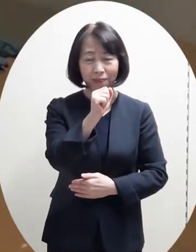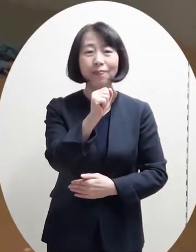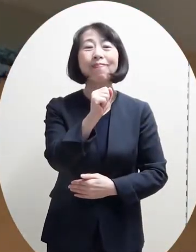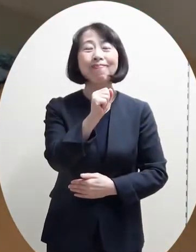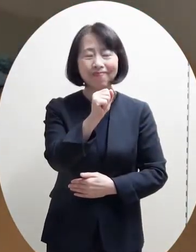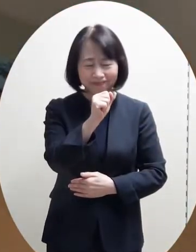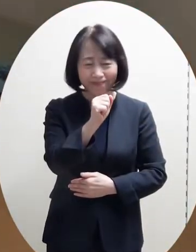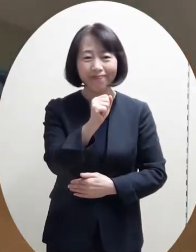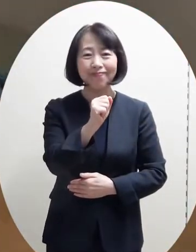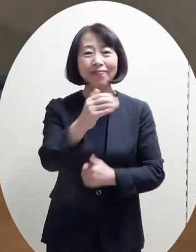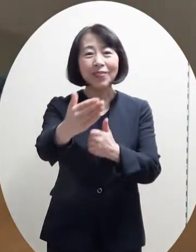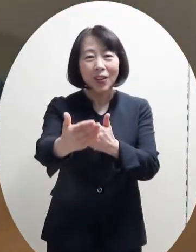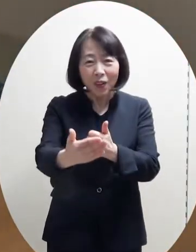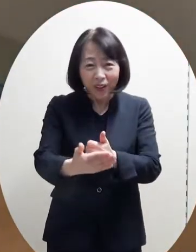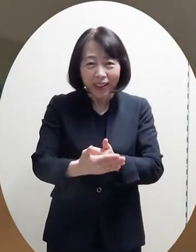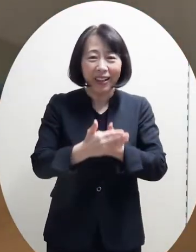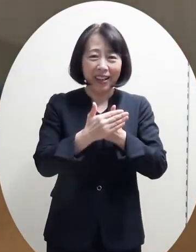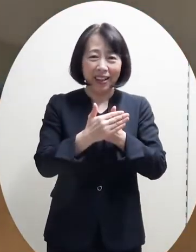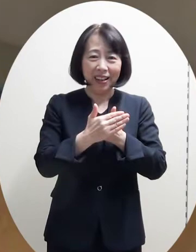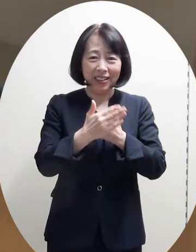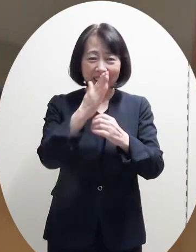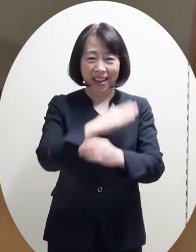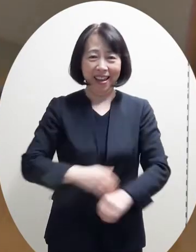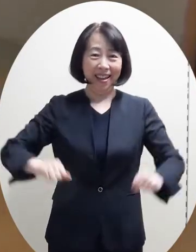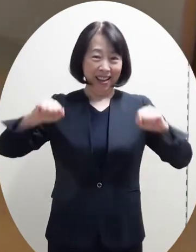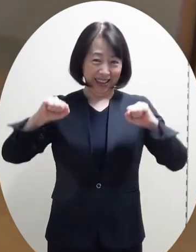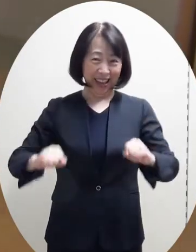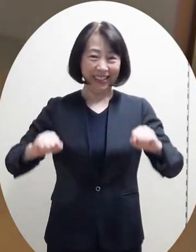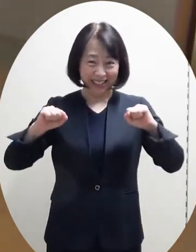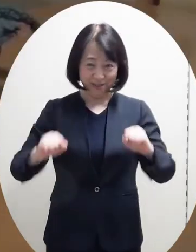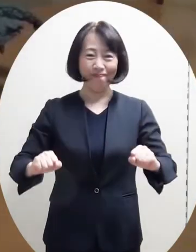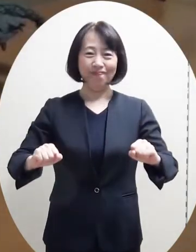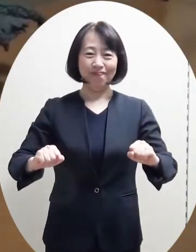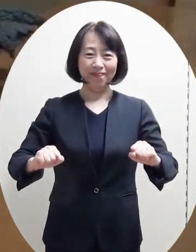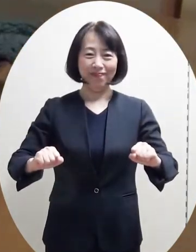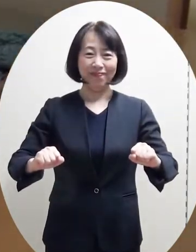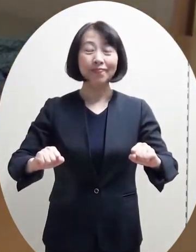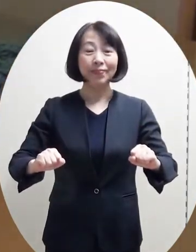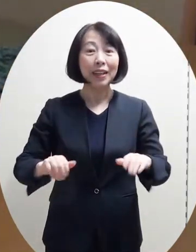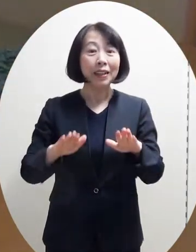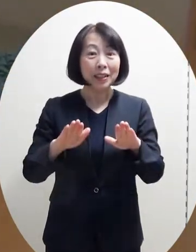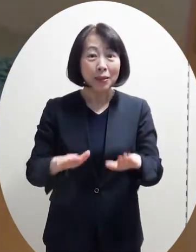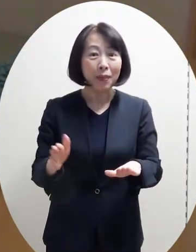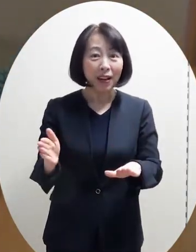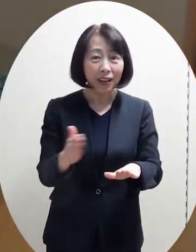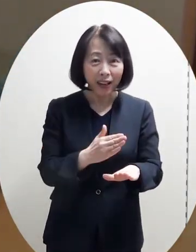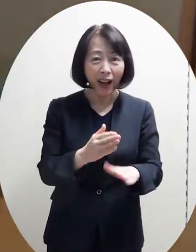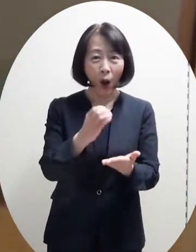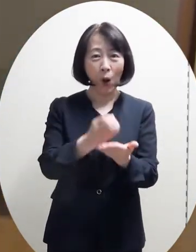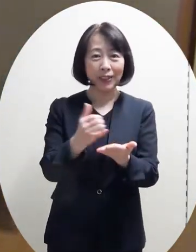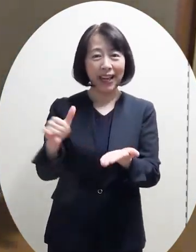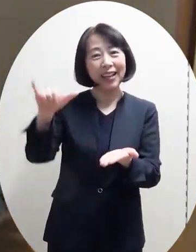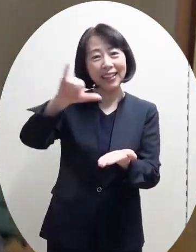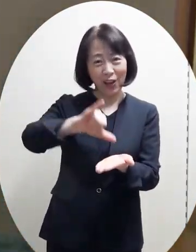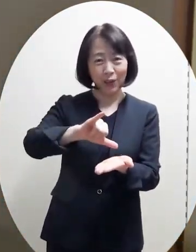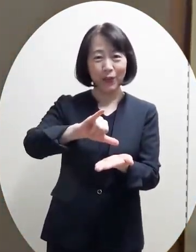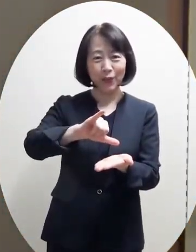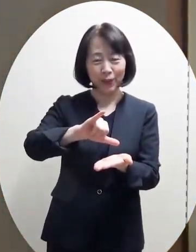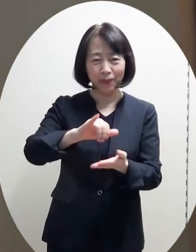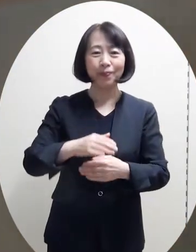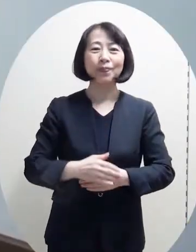まあな、おかげさまでこの通り元気いっぱいじゃ。今お茶入れるからな。